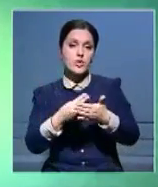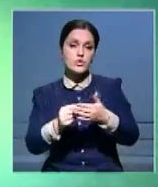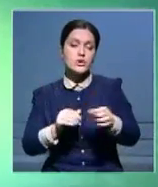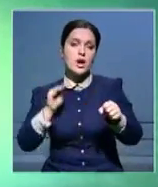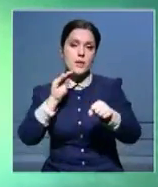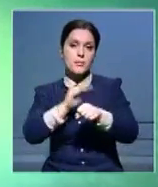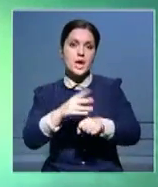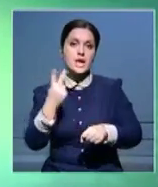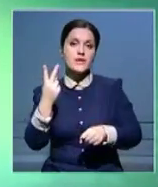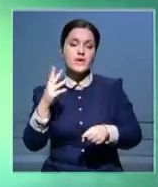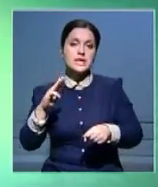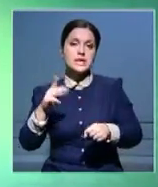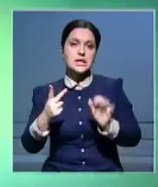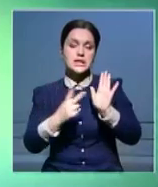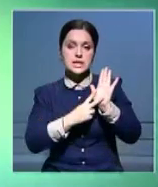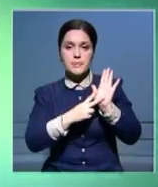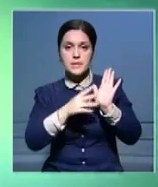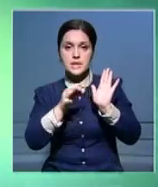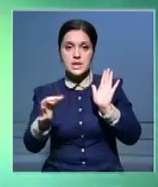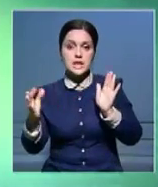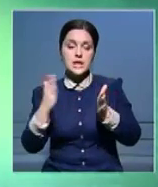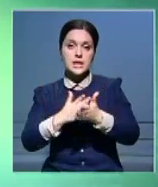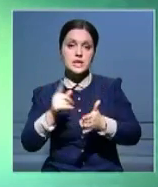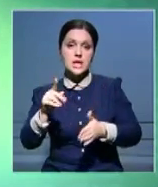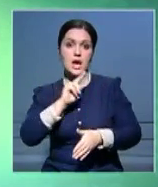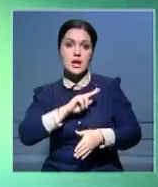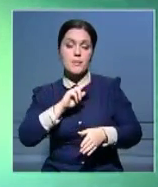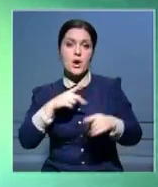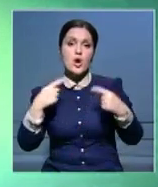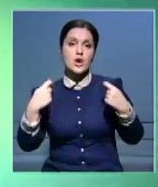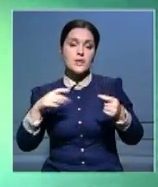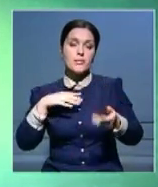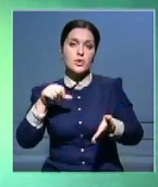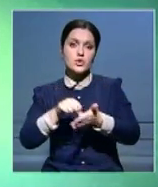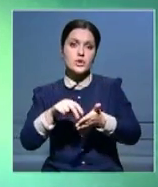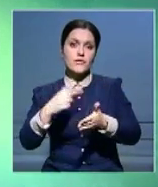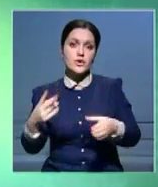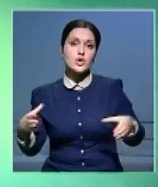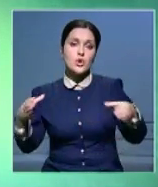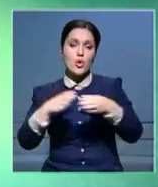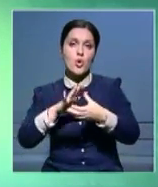американская валюта подорожала на 2 тенге 7 тиенов. В работе рынка приняли участие